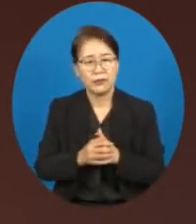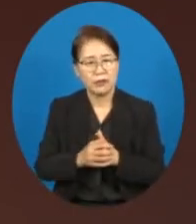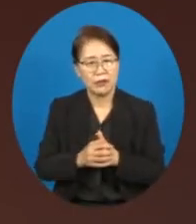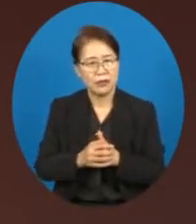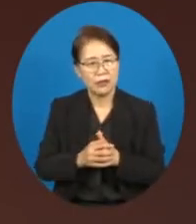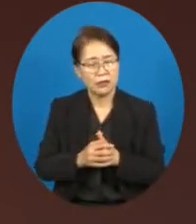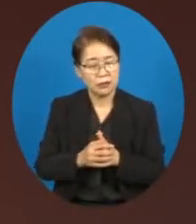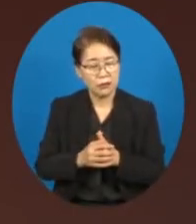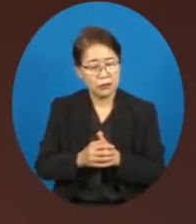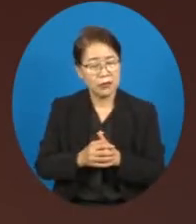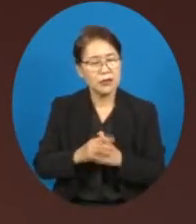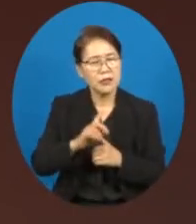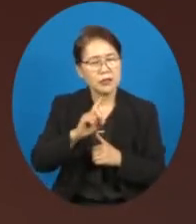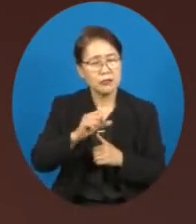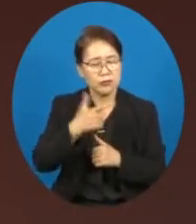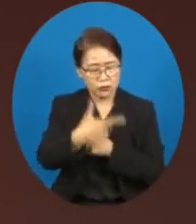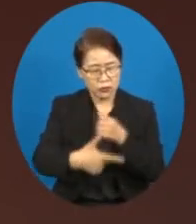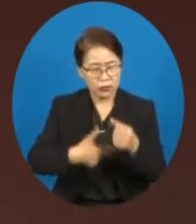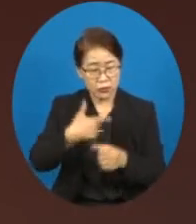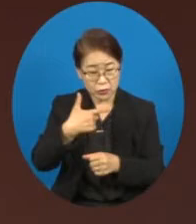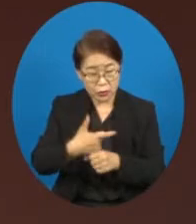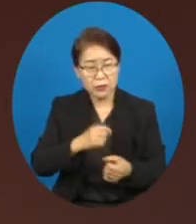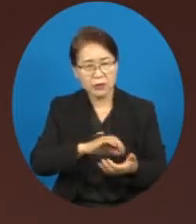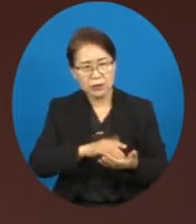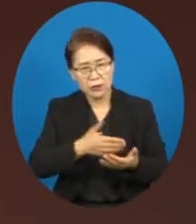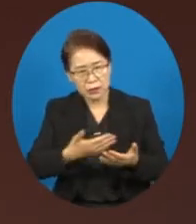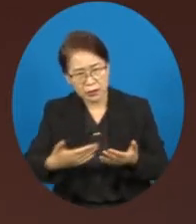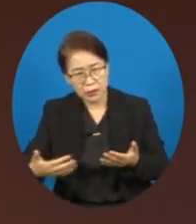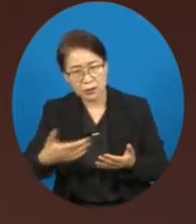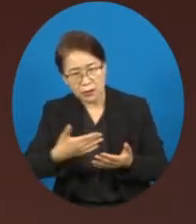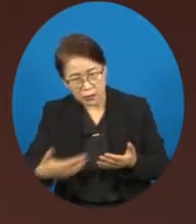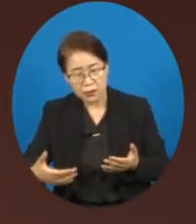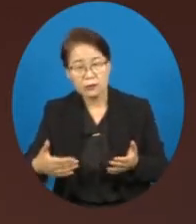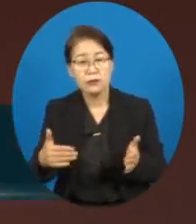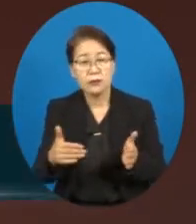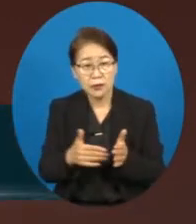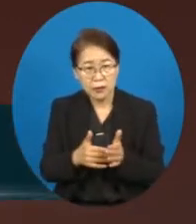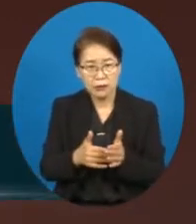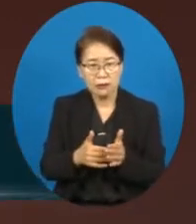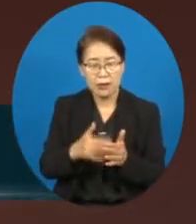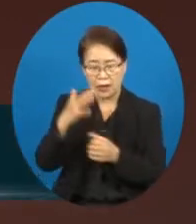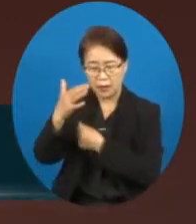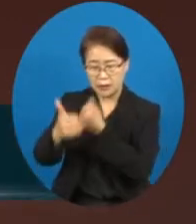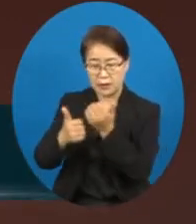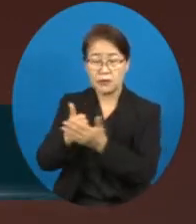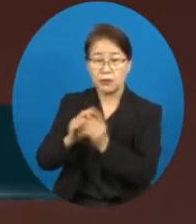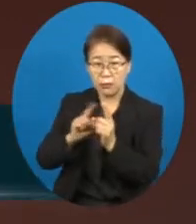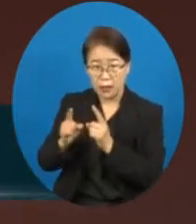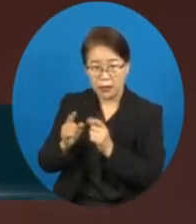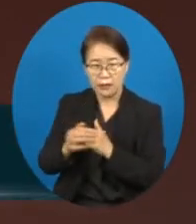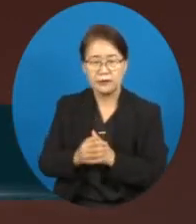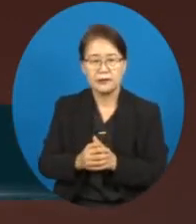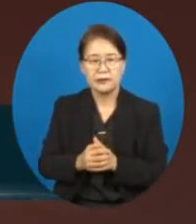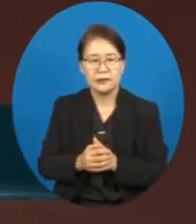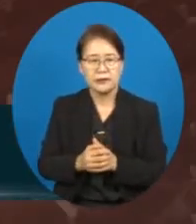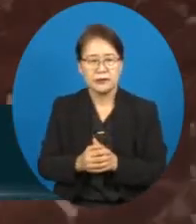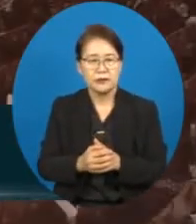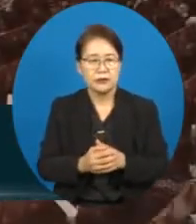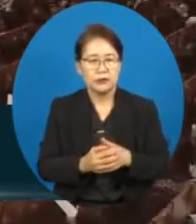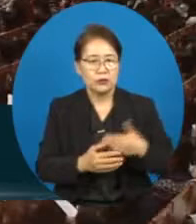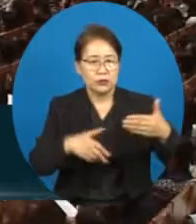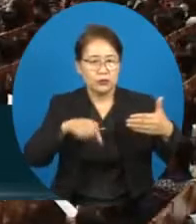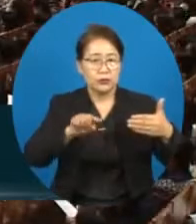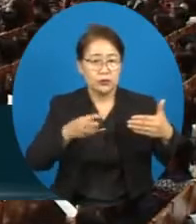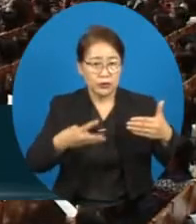그런데 16년이 지났을 때에 하나님께서 이렇게 말씀하십니다. 다시 한번 9절 상반절의